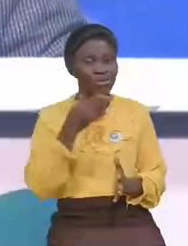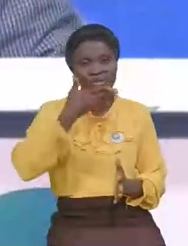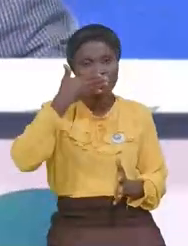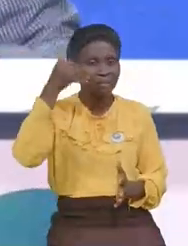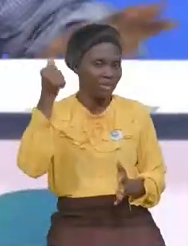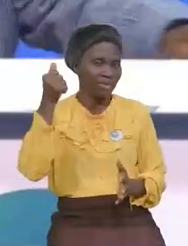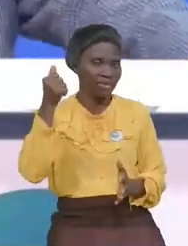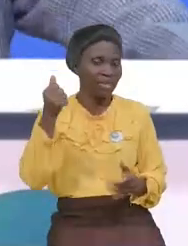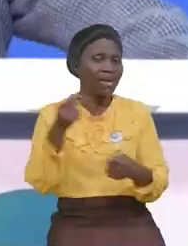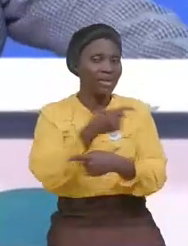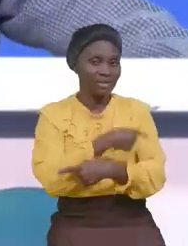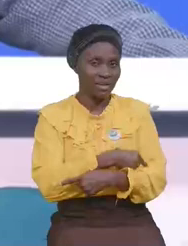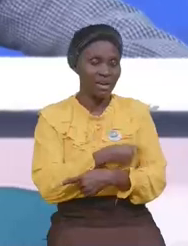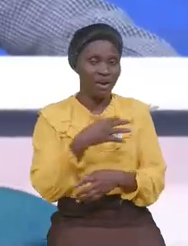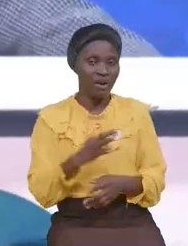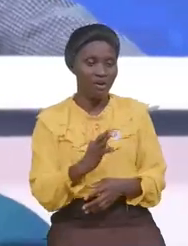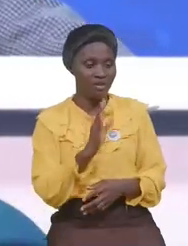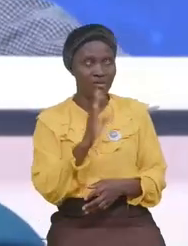touchait.